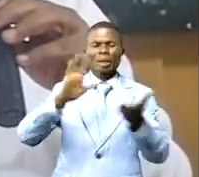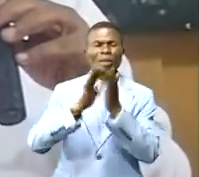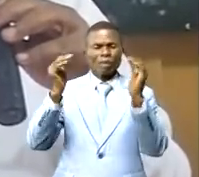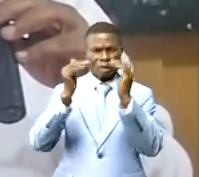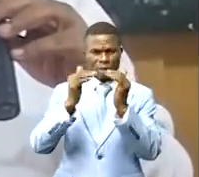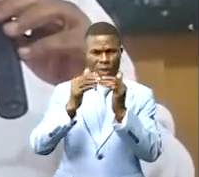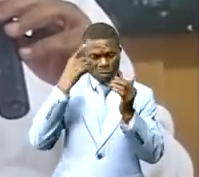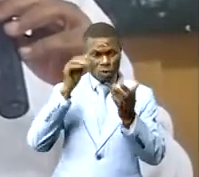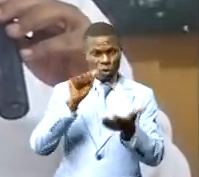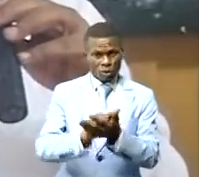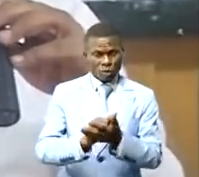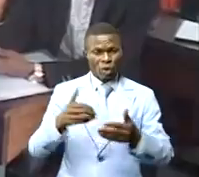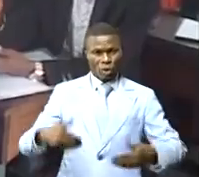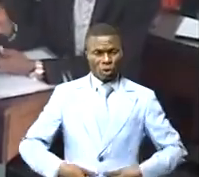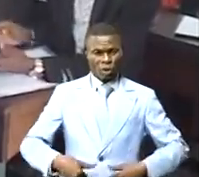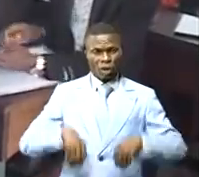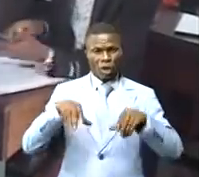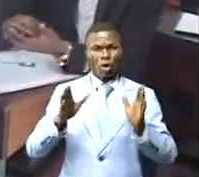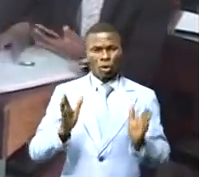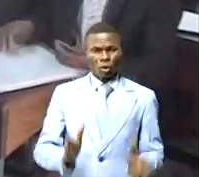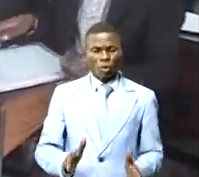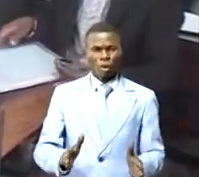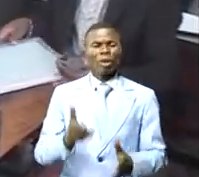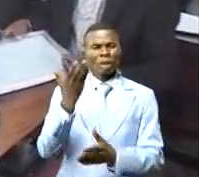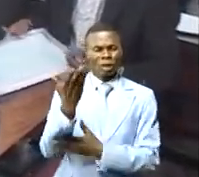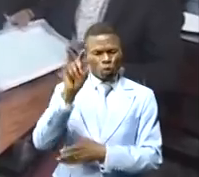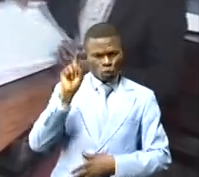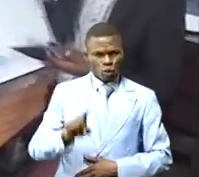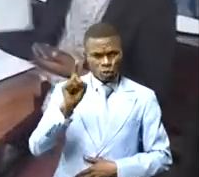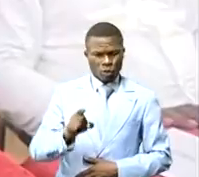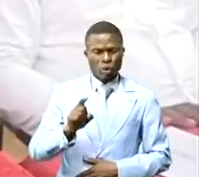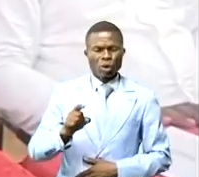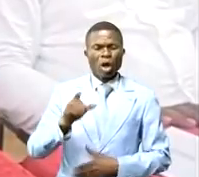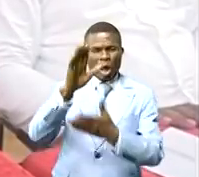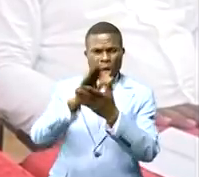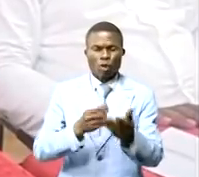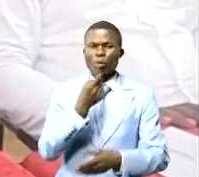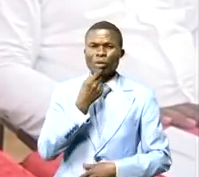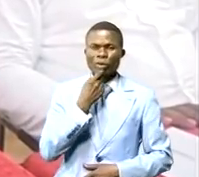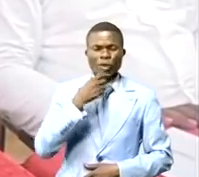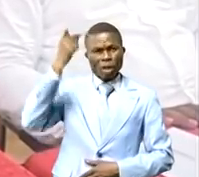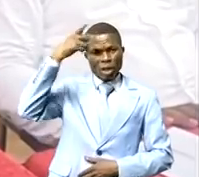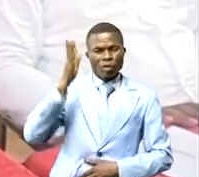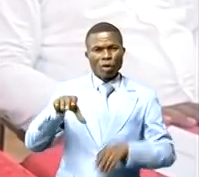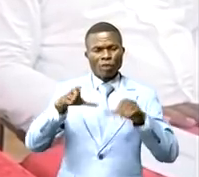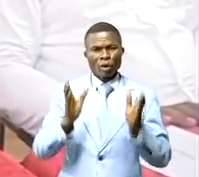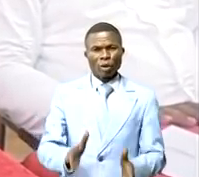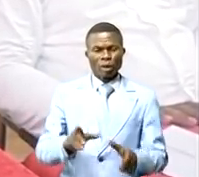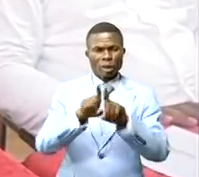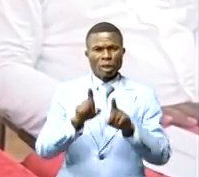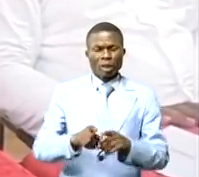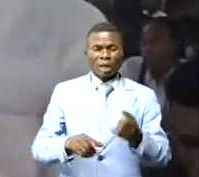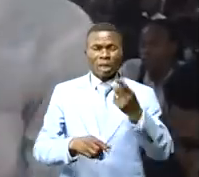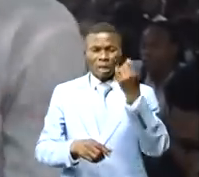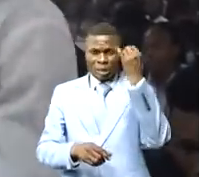Pour y parvenir, la jeunesse congolaise est recommandée de se référer à l'histoire des philosophes congolais et des Patrice